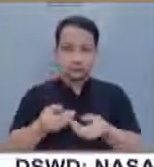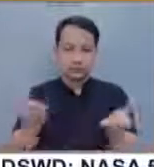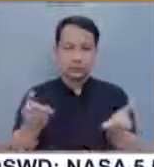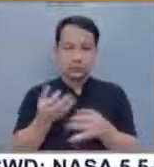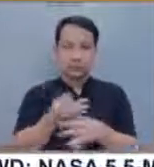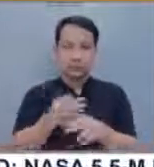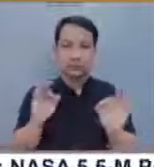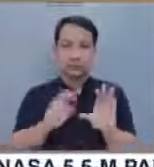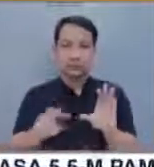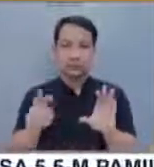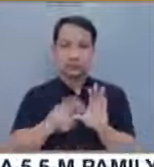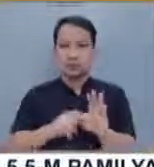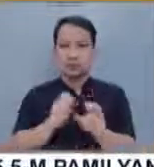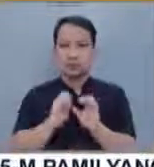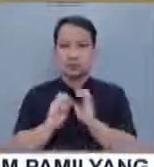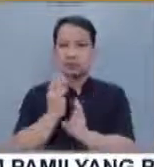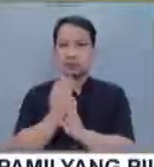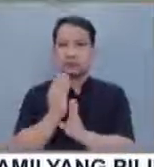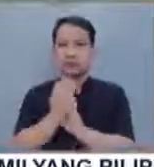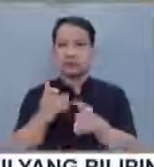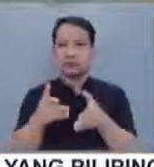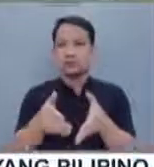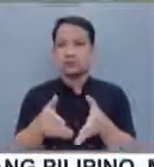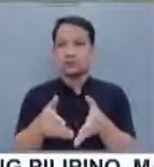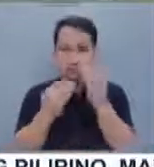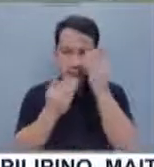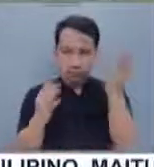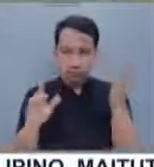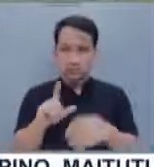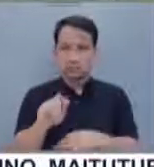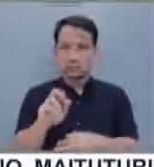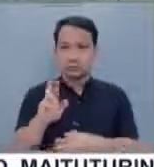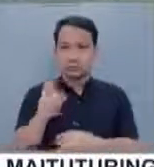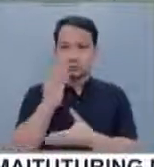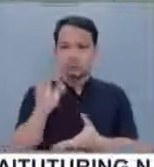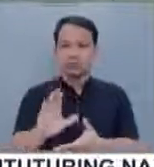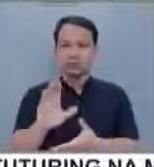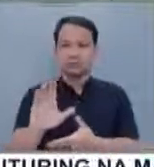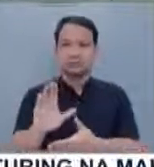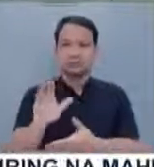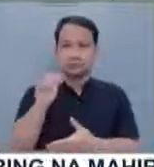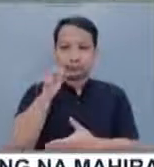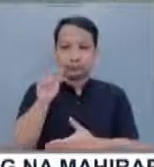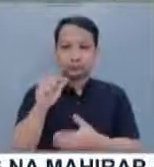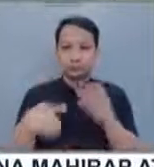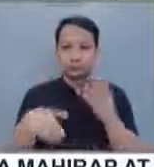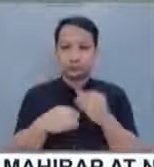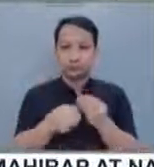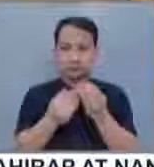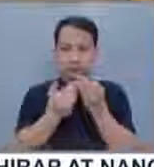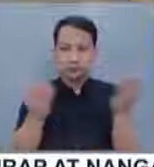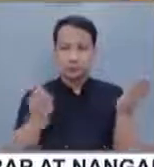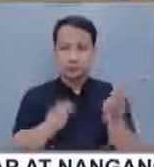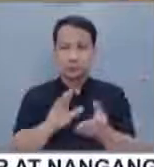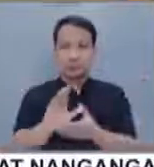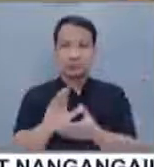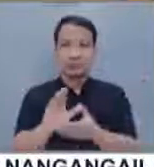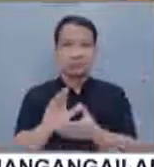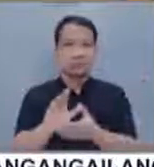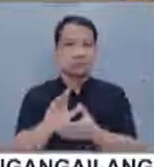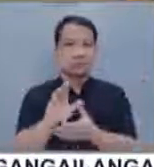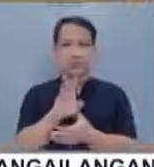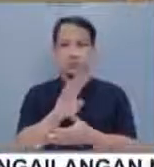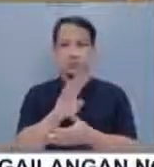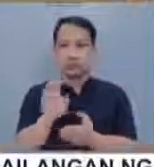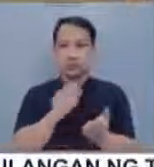EDSA Bus Carousel. Ayon po kay LTFRB Chairperson Cheloy Garafil, naibigay na nila ang mahigit 400 million pesos